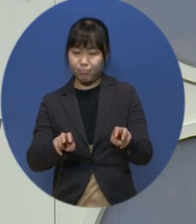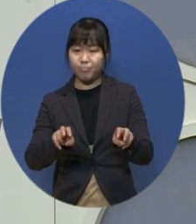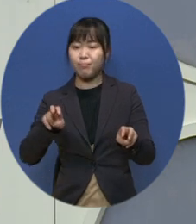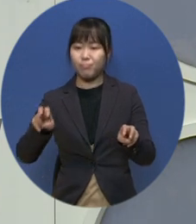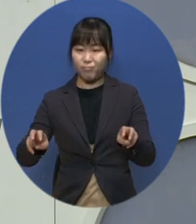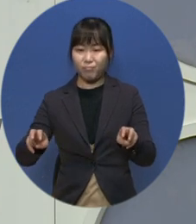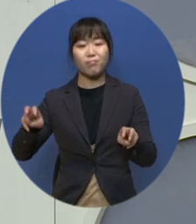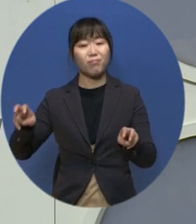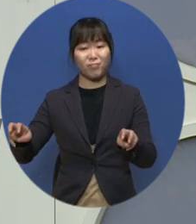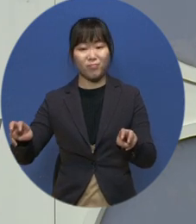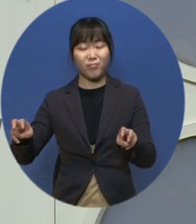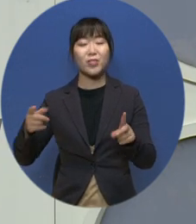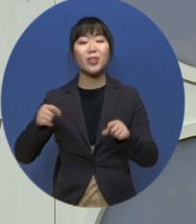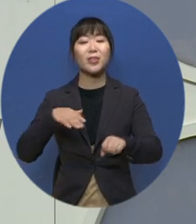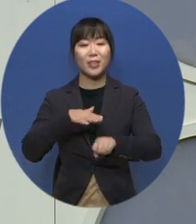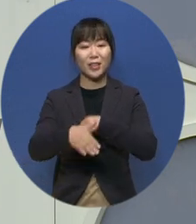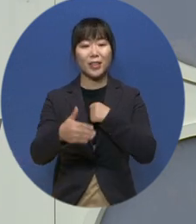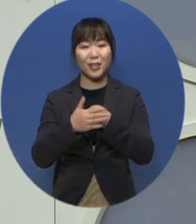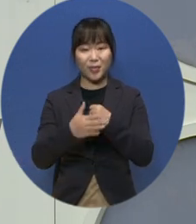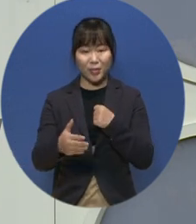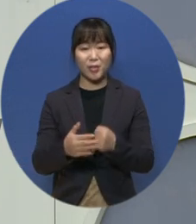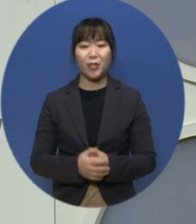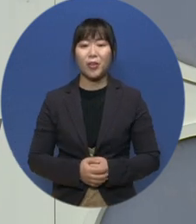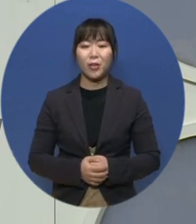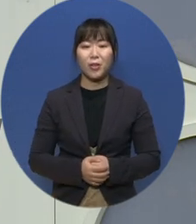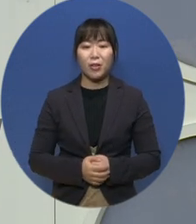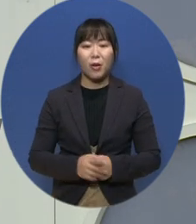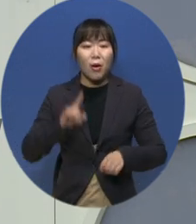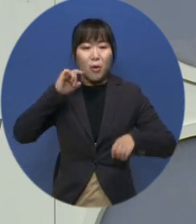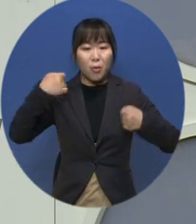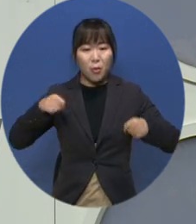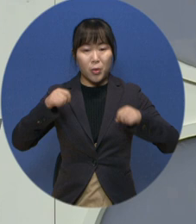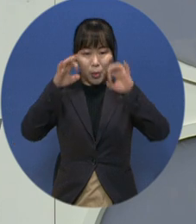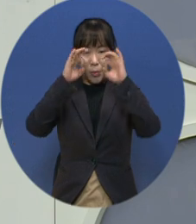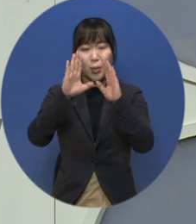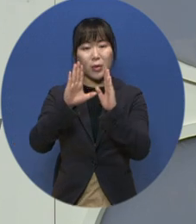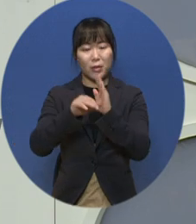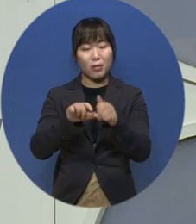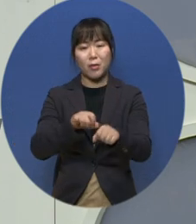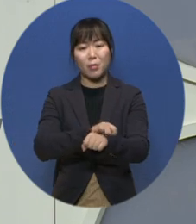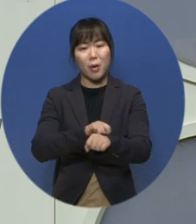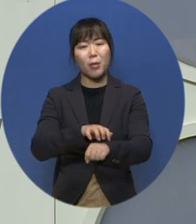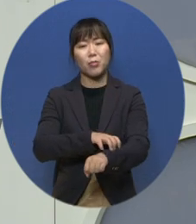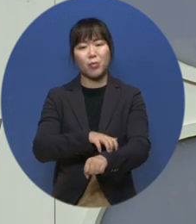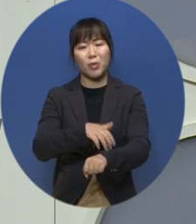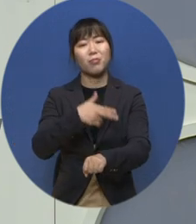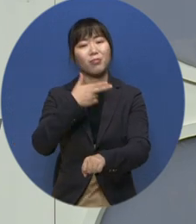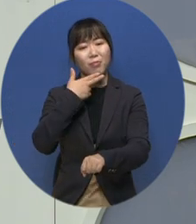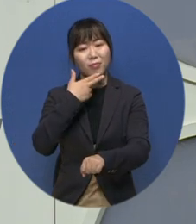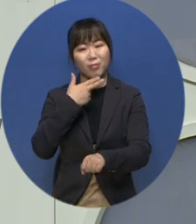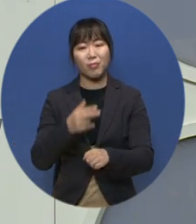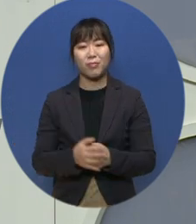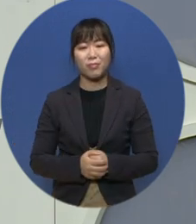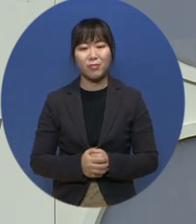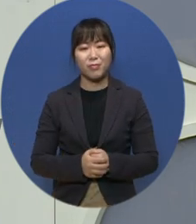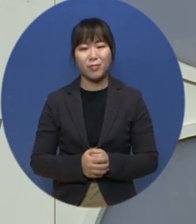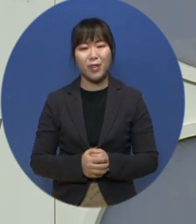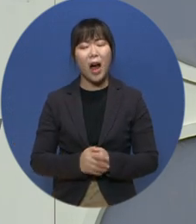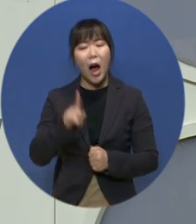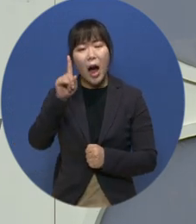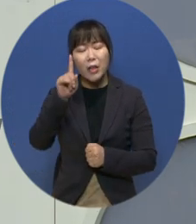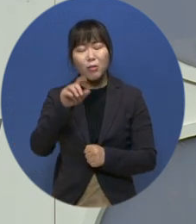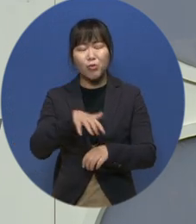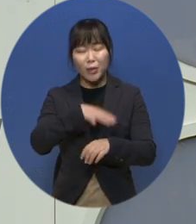자리 비어서 그다음에 앉으시고 이러니까 공연을 보시는 데 있어서는 불편함은 없으실 거고 하나